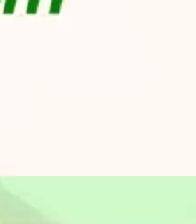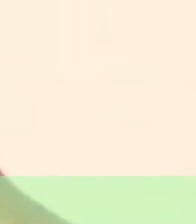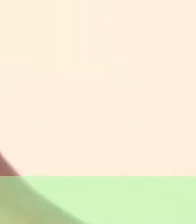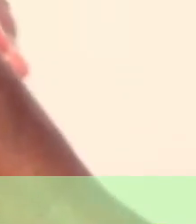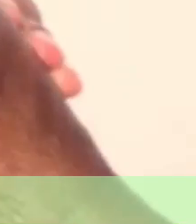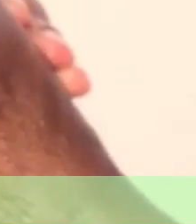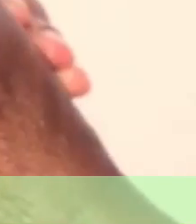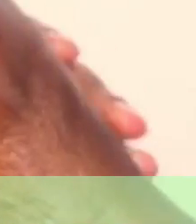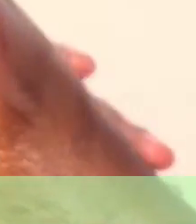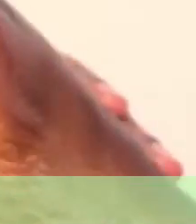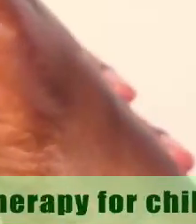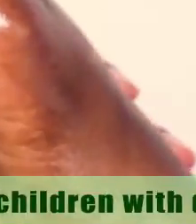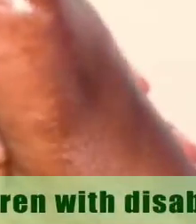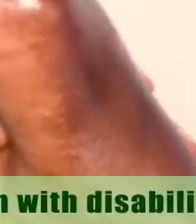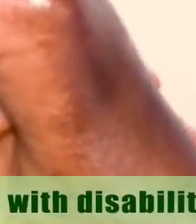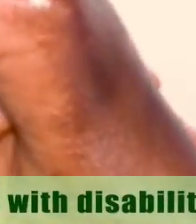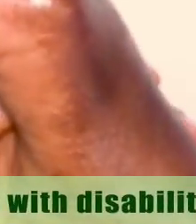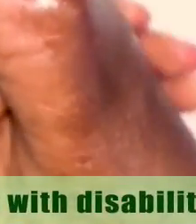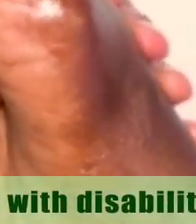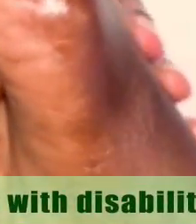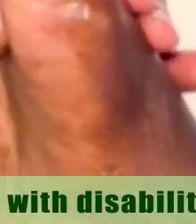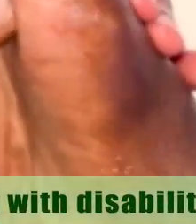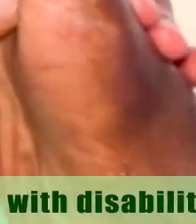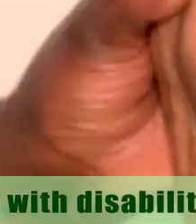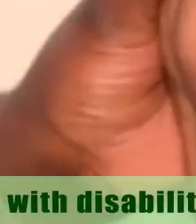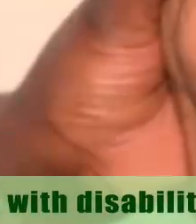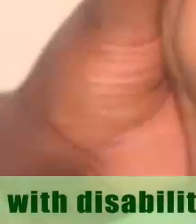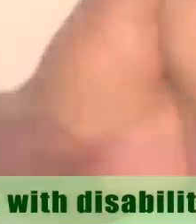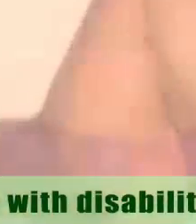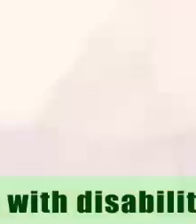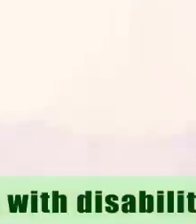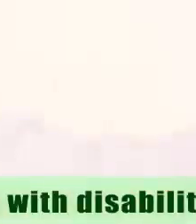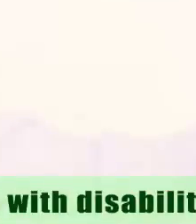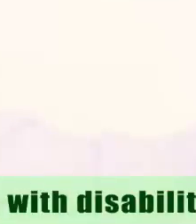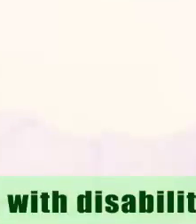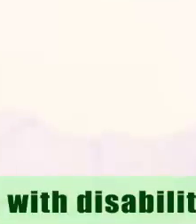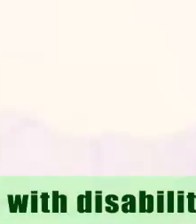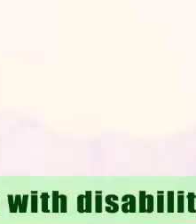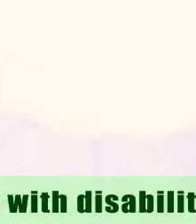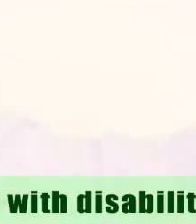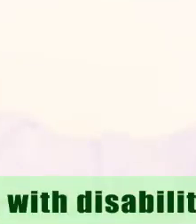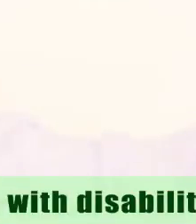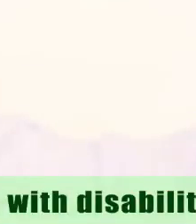10,000 gusa. Inzira unyuramo wishyura nayo urayisanga kuri uru rubuga. Sobanuza kuri